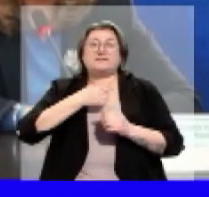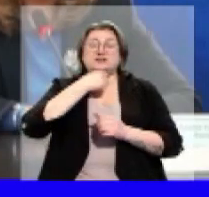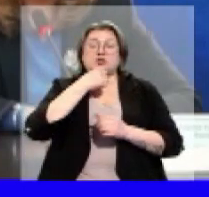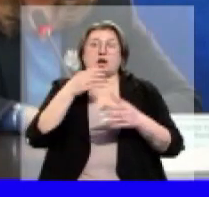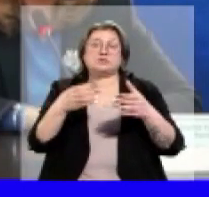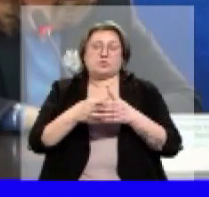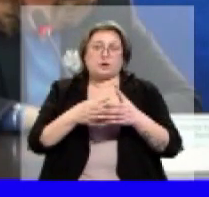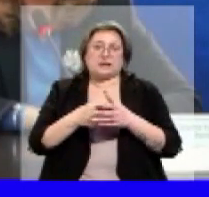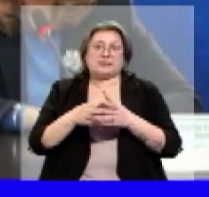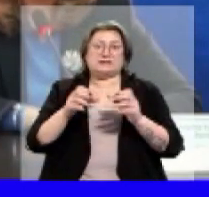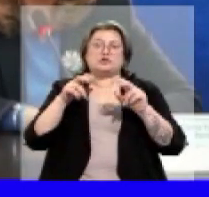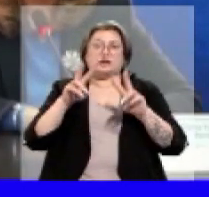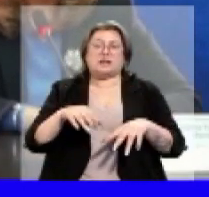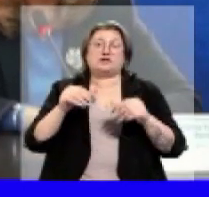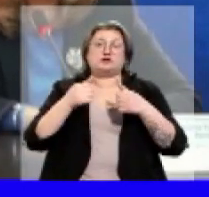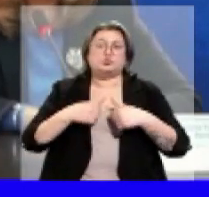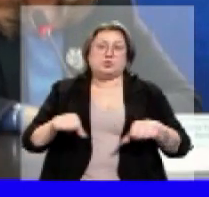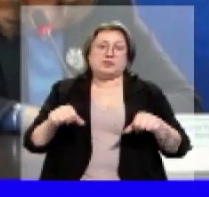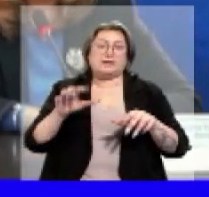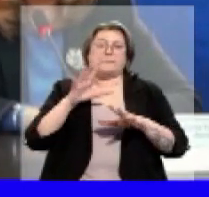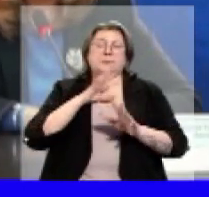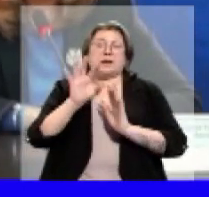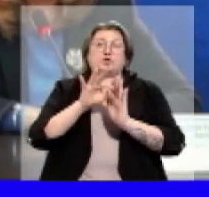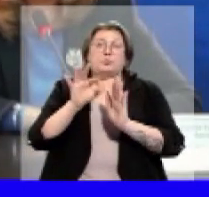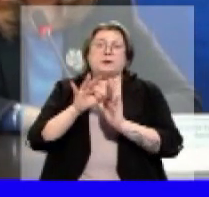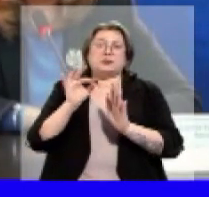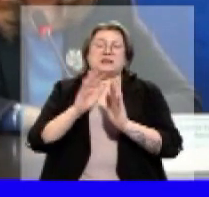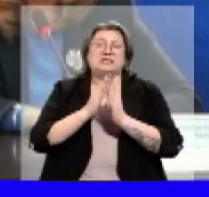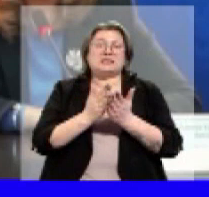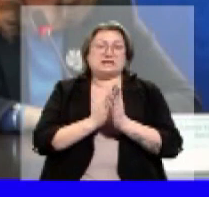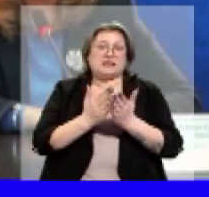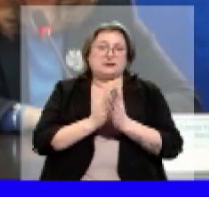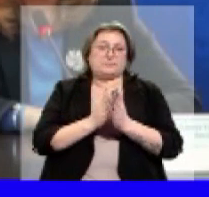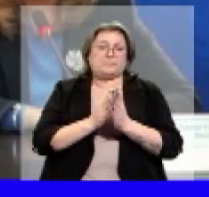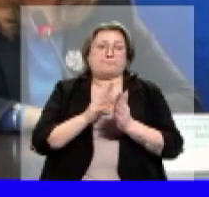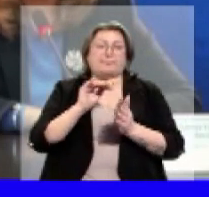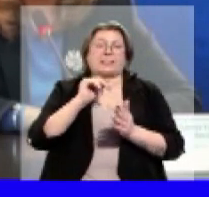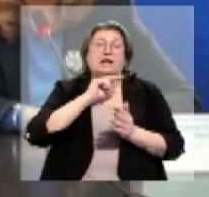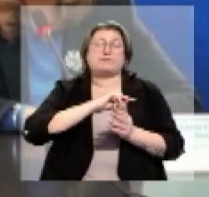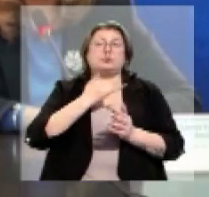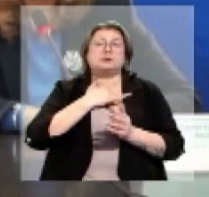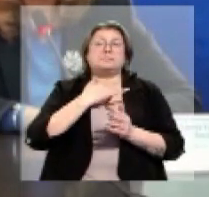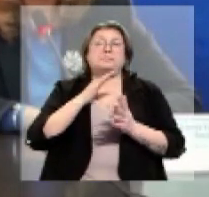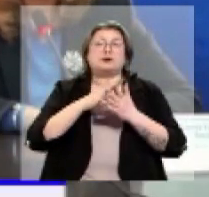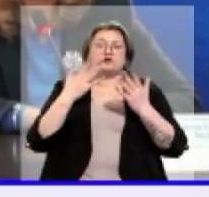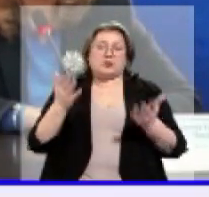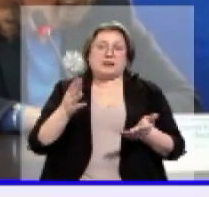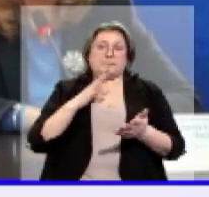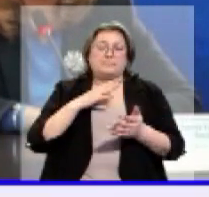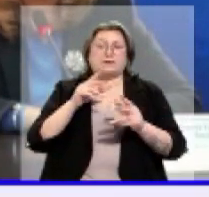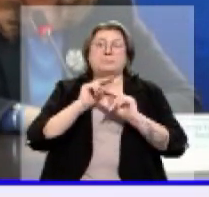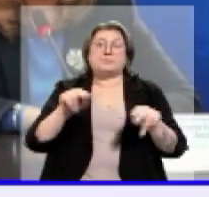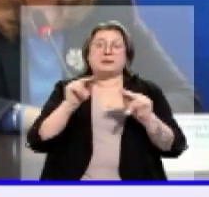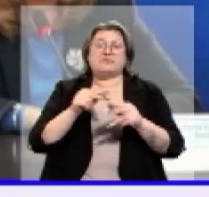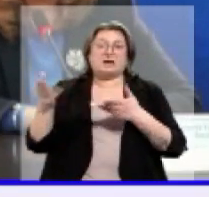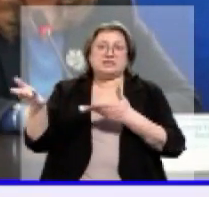возрастной категории членами жюри были отобраны книги, и работа велась большая. Мы привлекали к этому